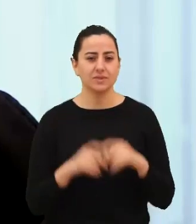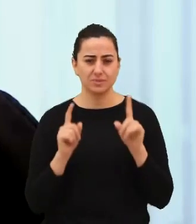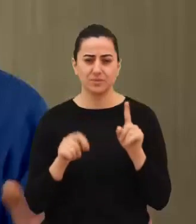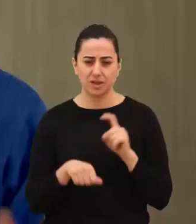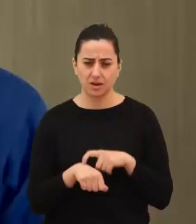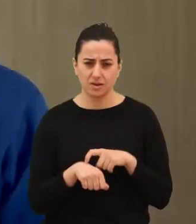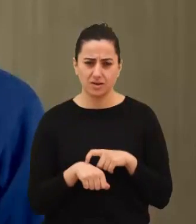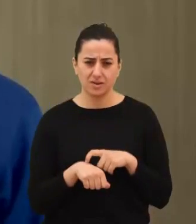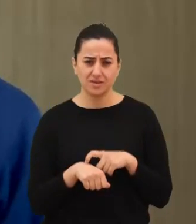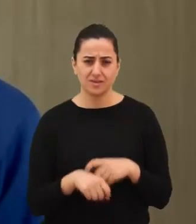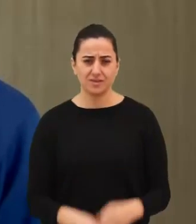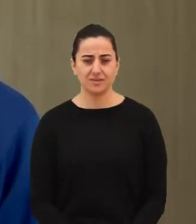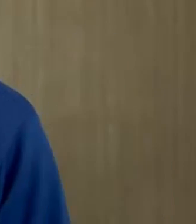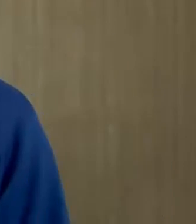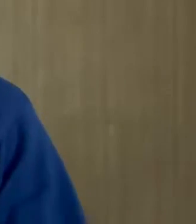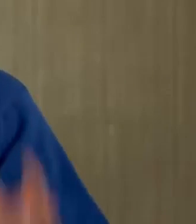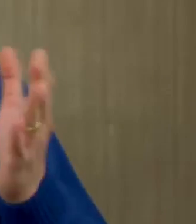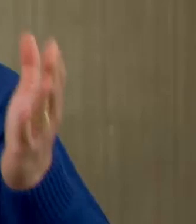şimdi.